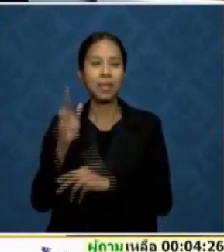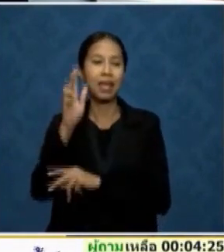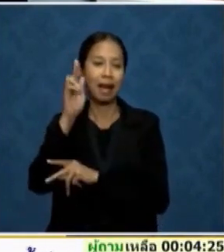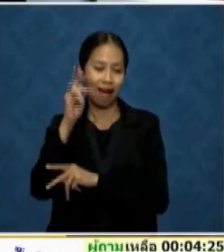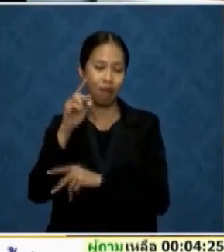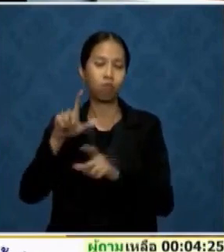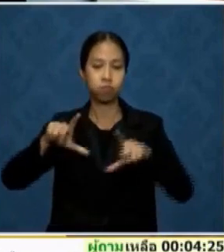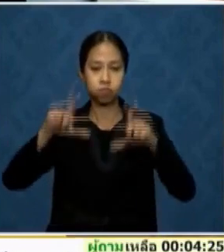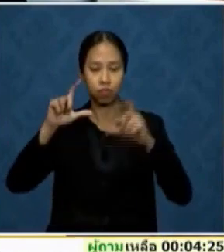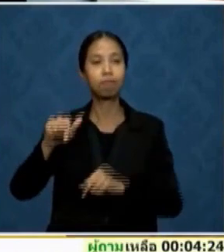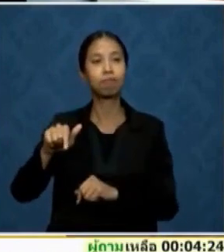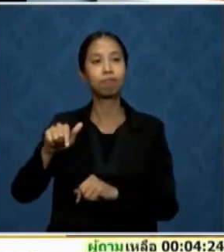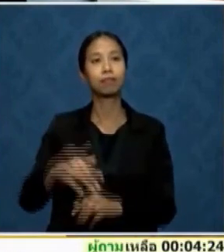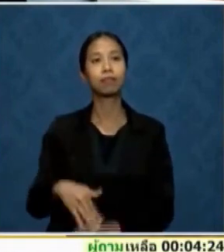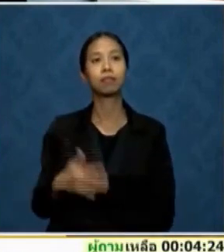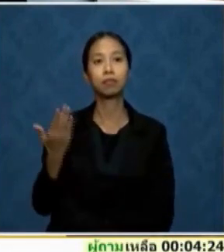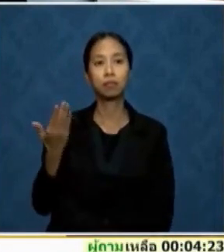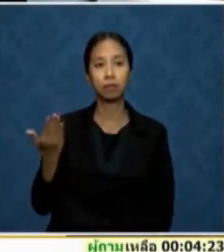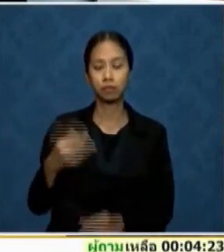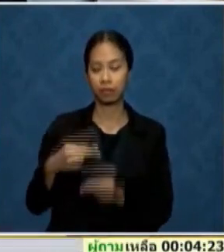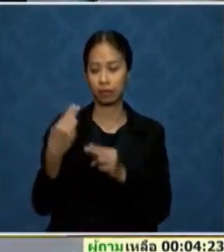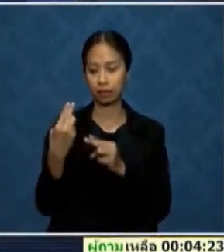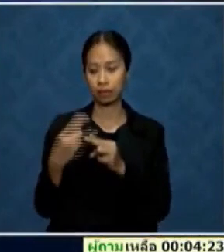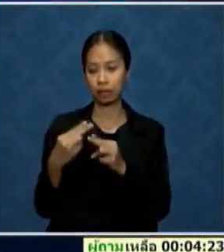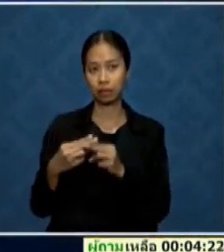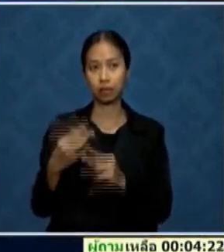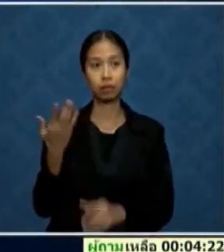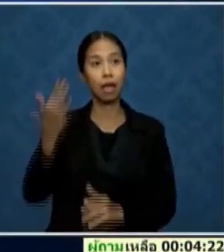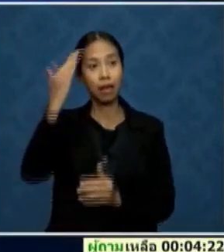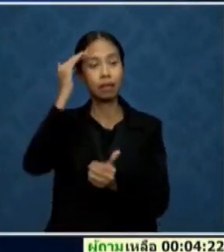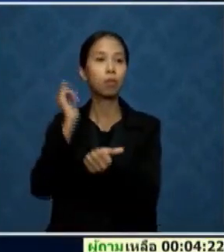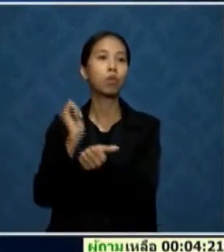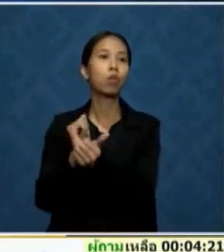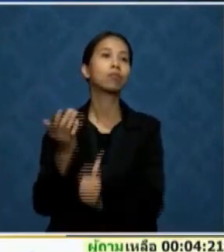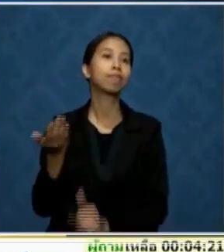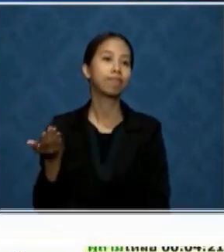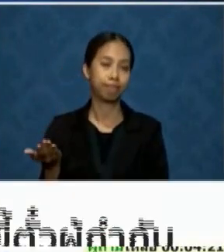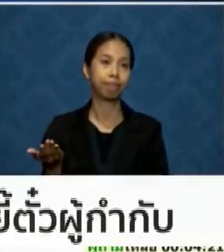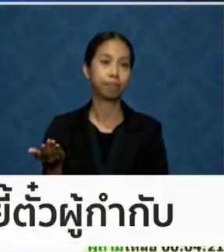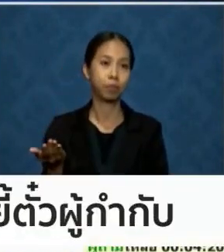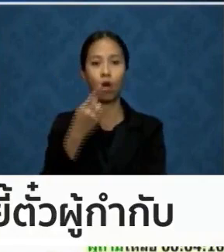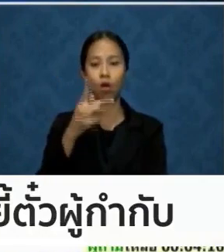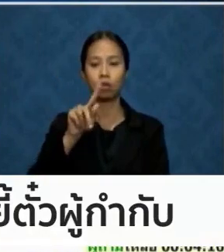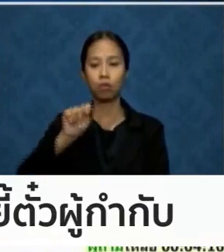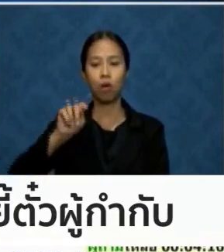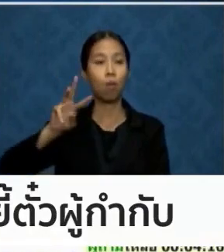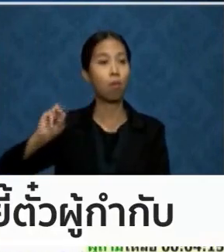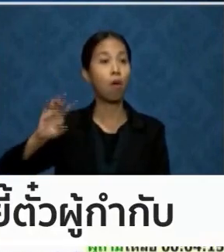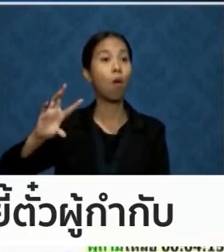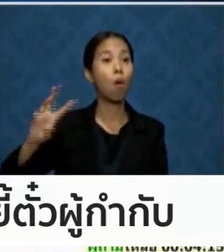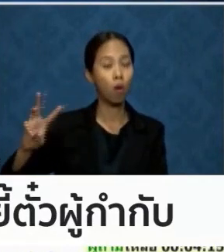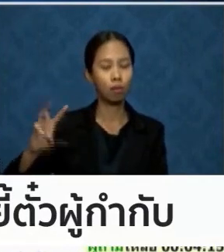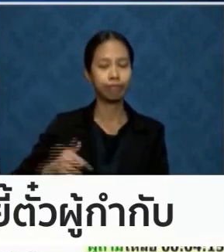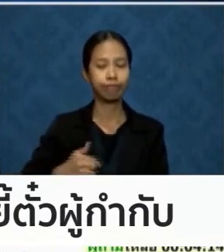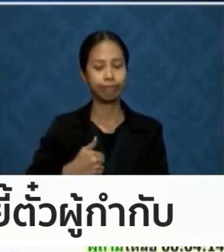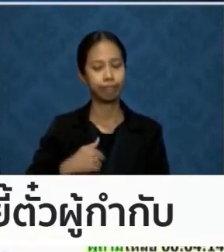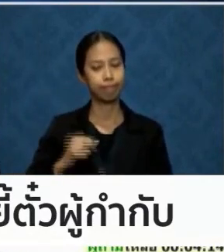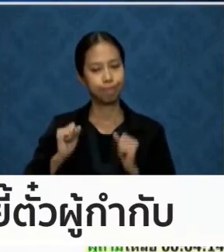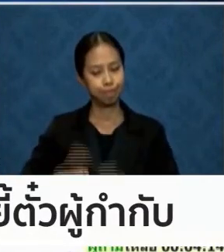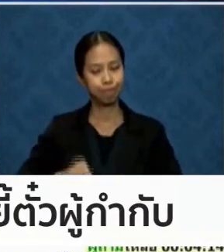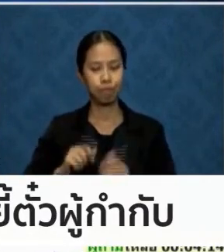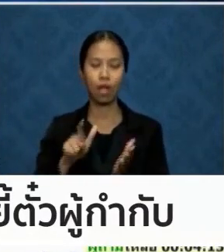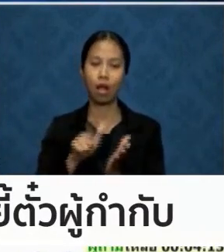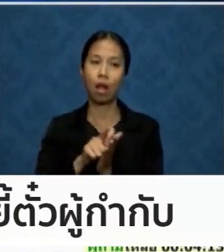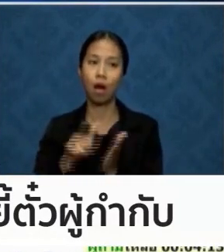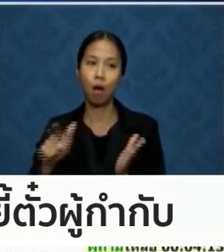ครับคือพันตำรวจเอกธเนศสุขชัยอดีตผู้กำกับตม.ที่ได้ตัดสินใจลาออกเพื่อดำร